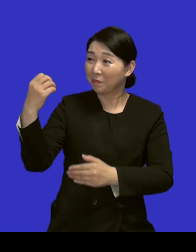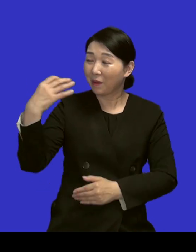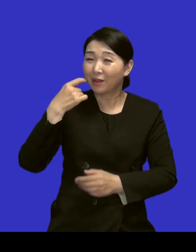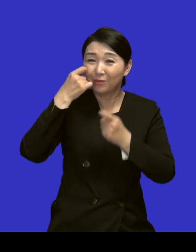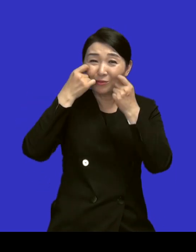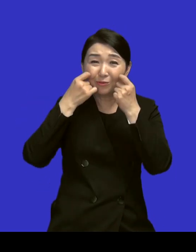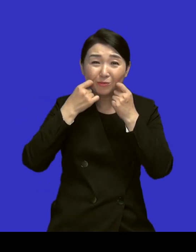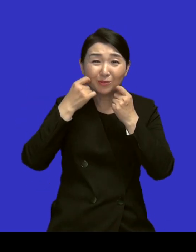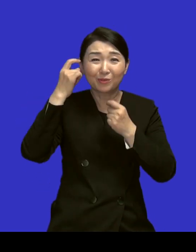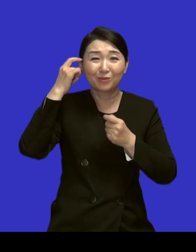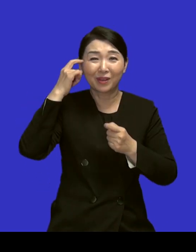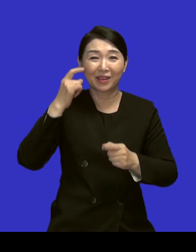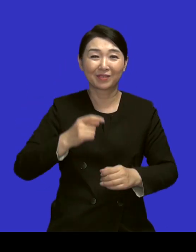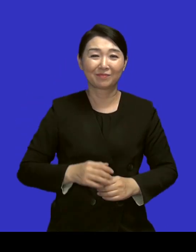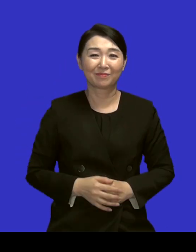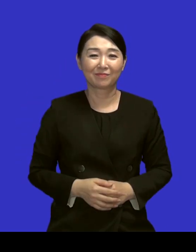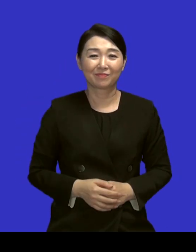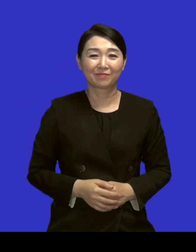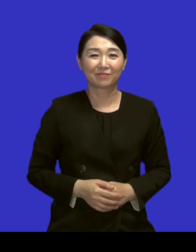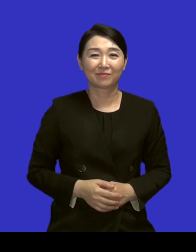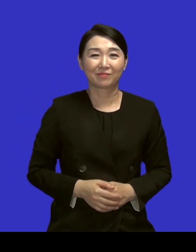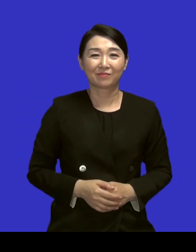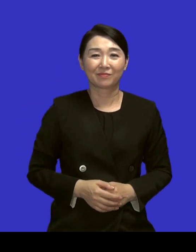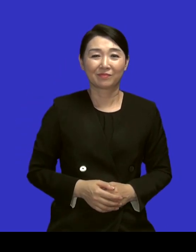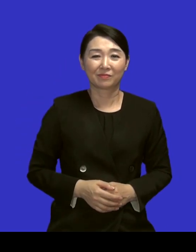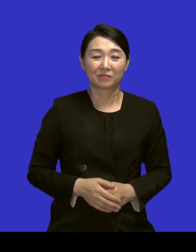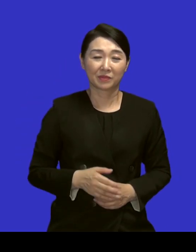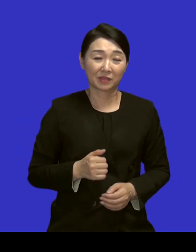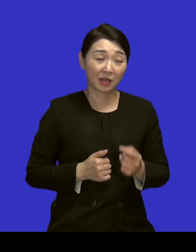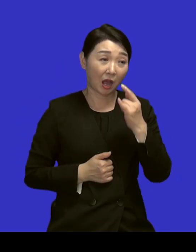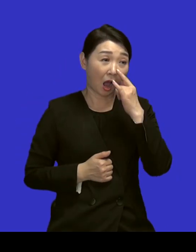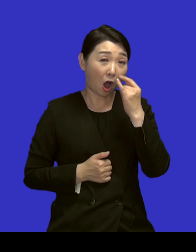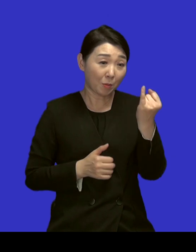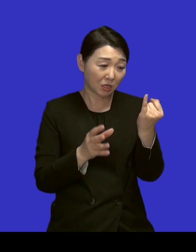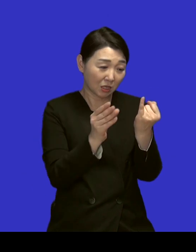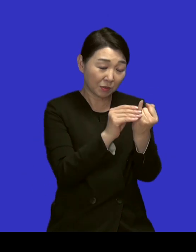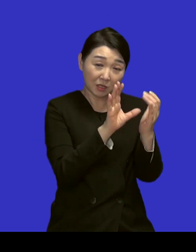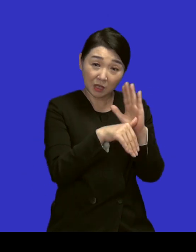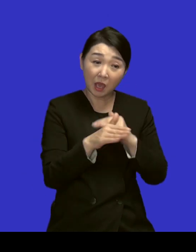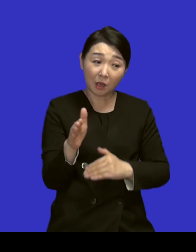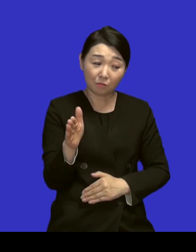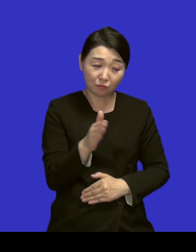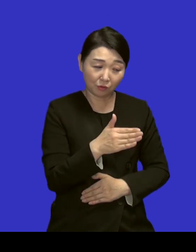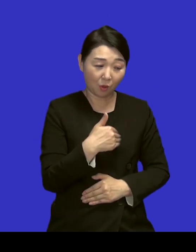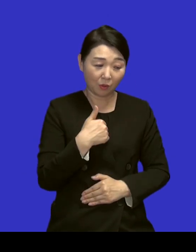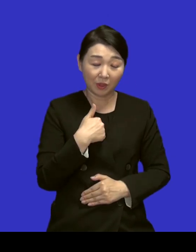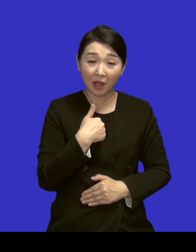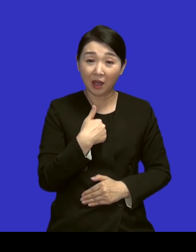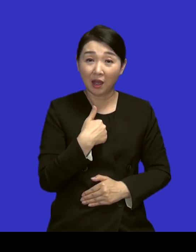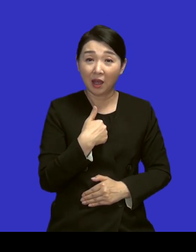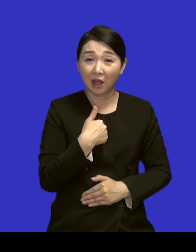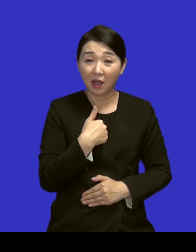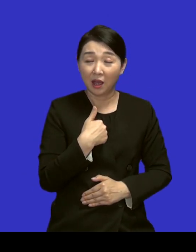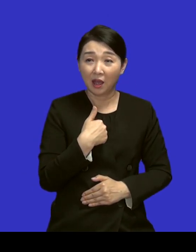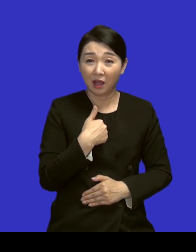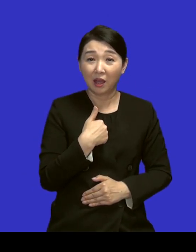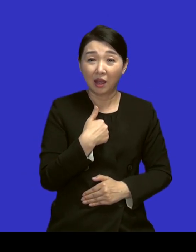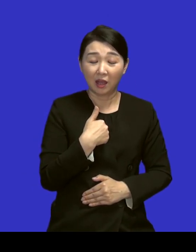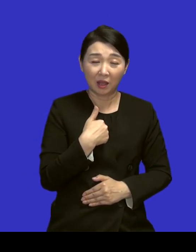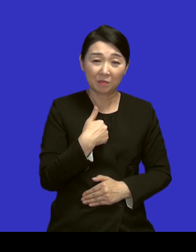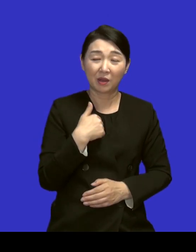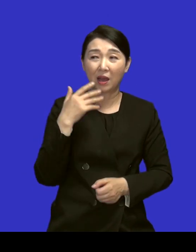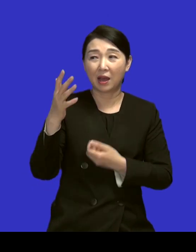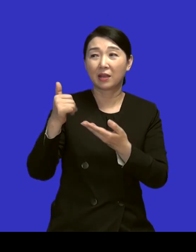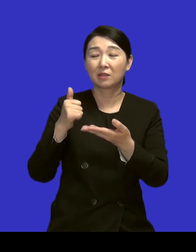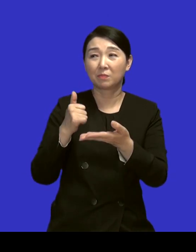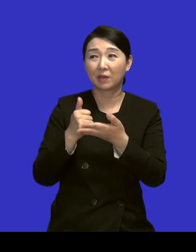이유는 제가 어머니 뱃속에 있을 때부터 어머니가 저를 뵈고 하나님께 이렇게